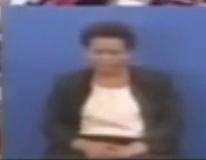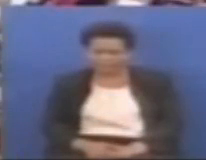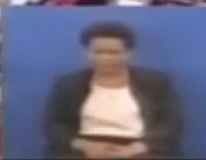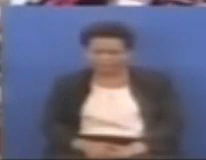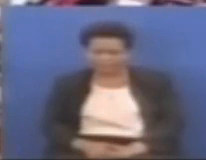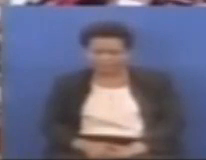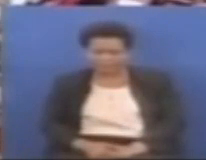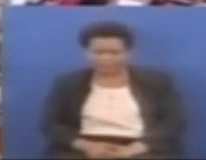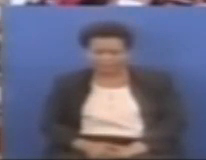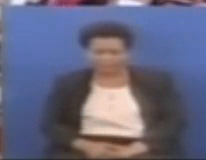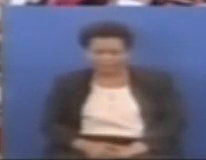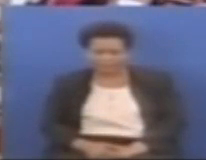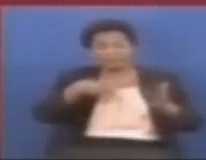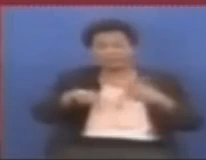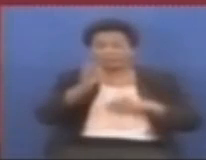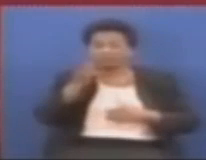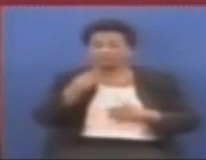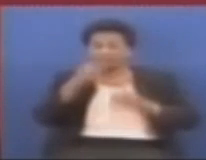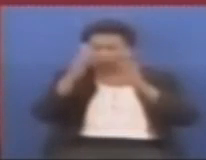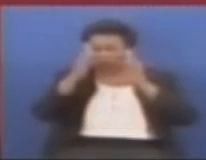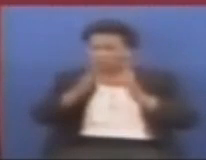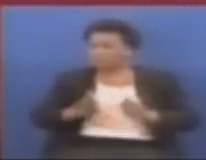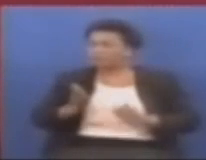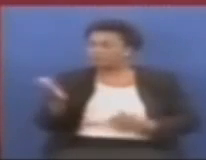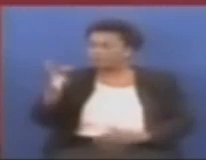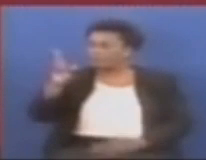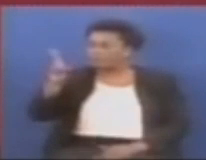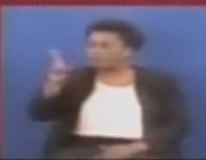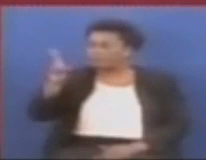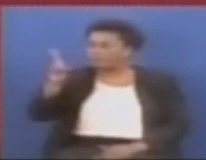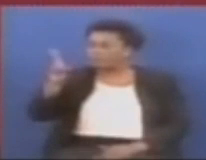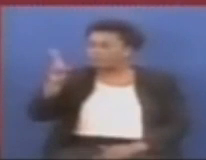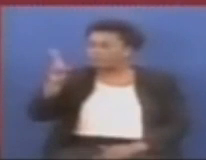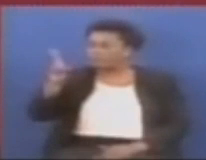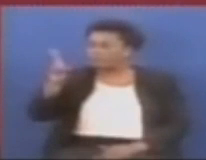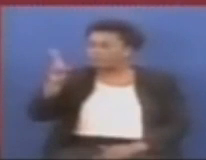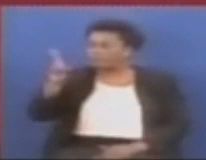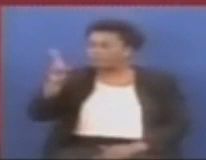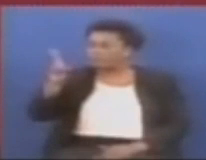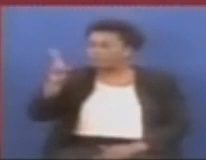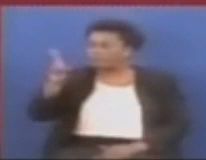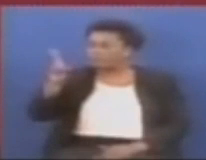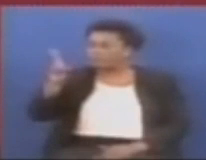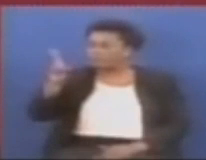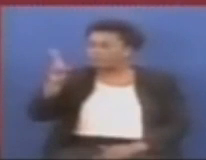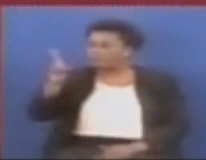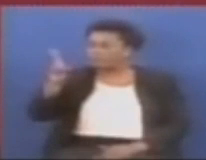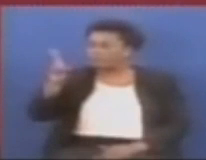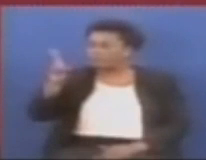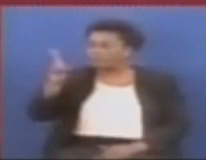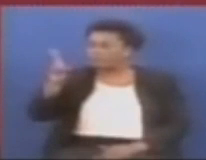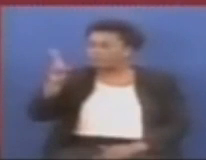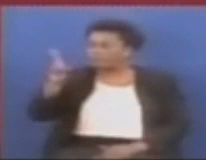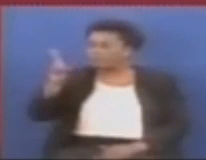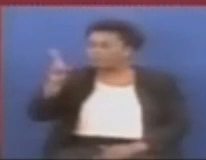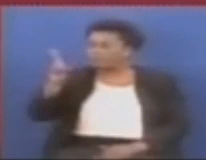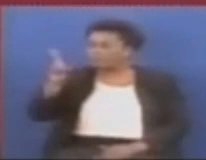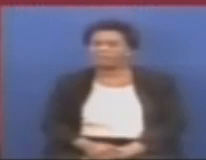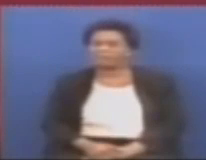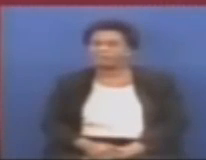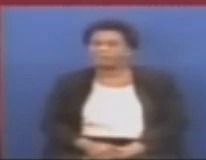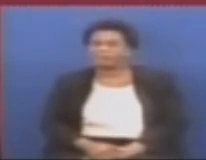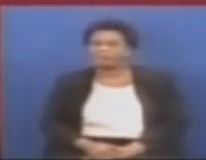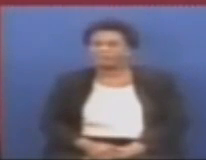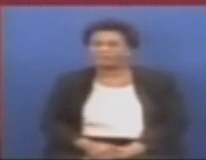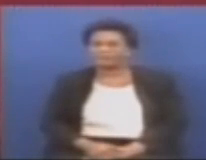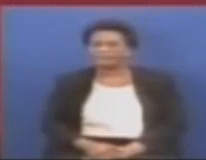ya Ujenzi, Uchukuzi na Mawasiliano, mtaweza kuwasaidia chuo cha DMY matatizo yao ya kibajeti ili waweze kulipia. Asante